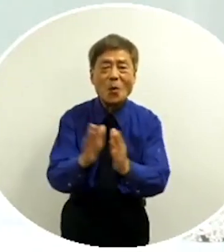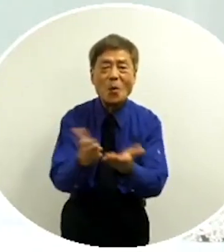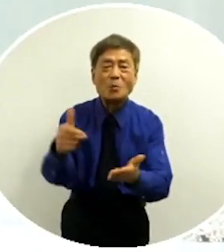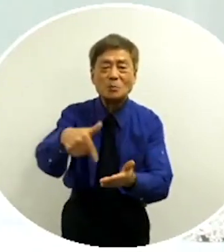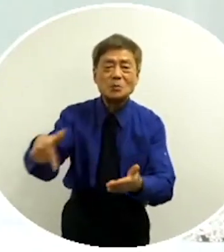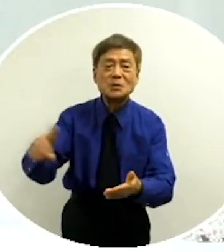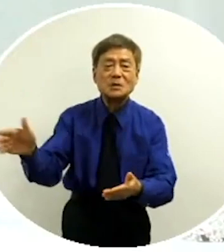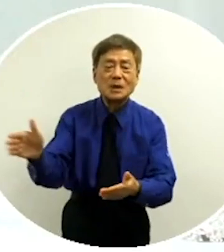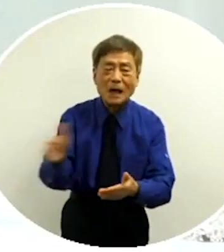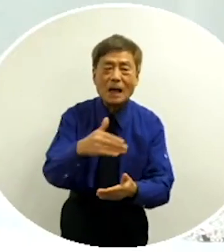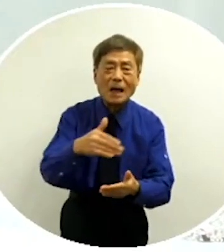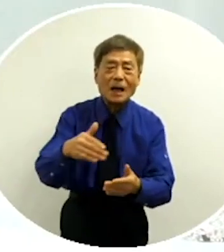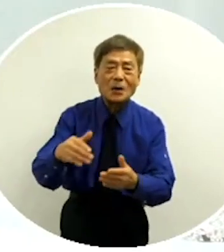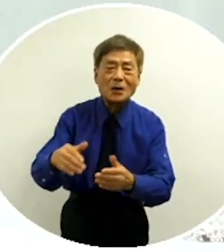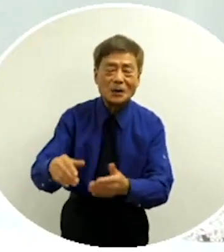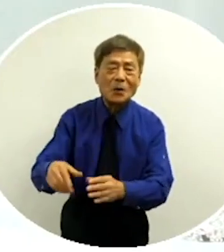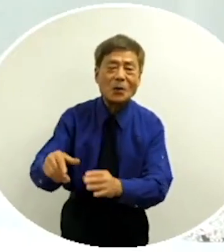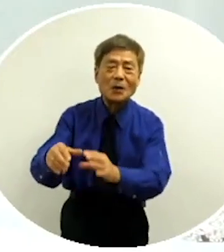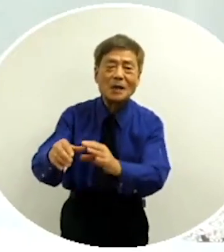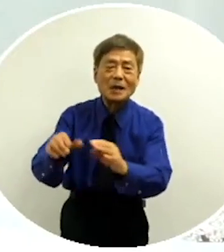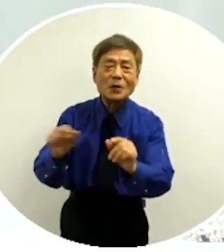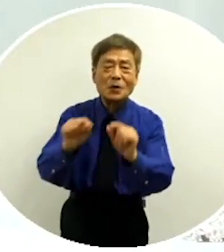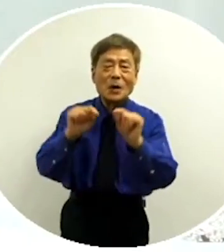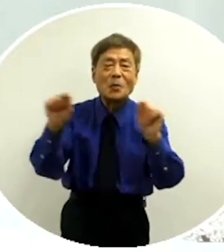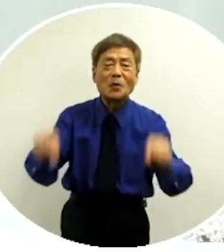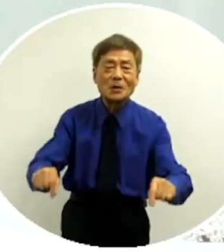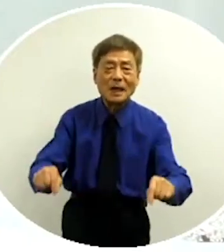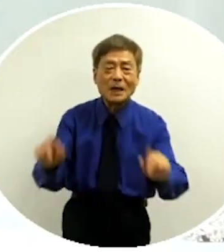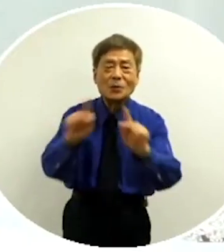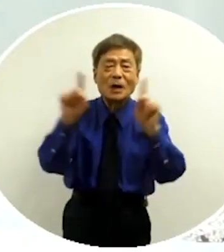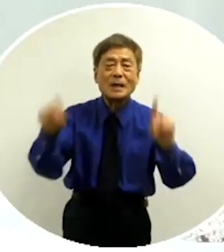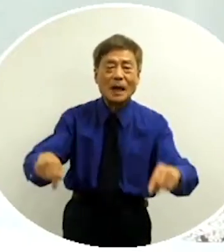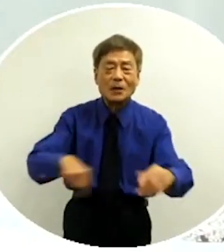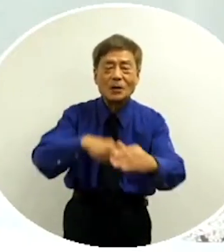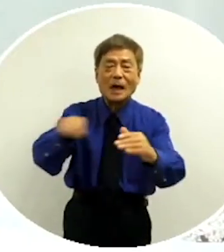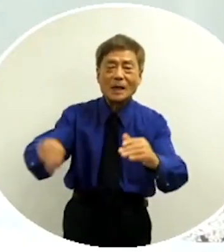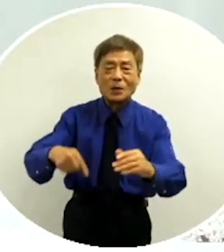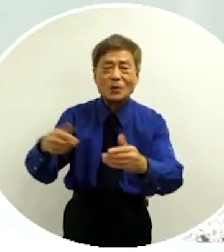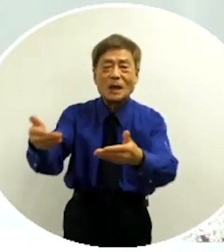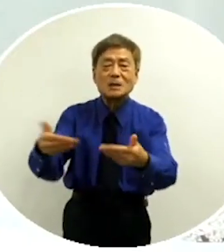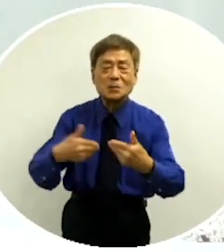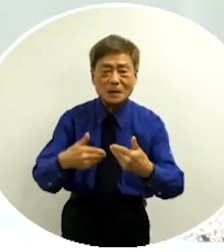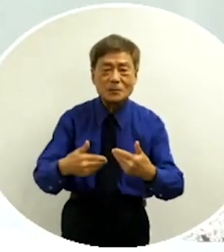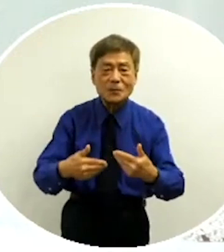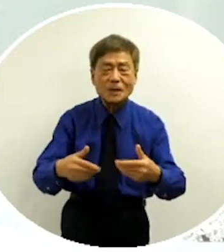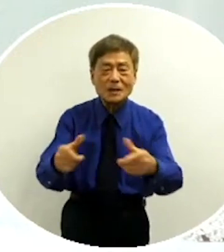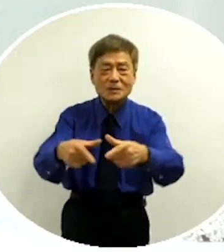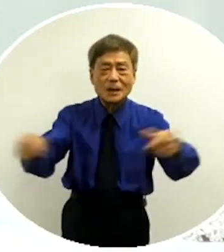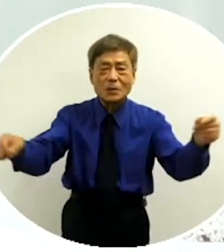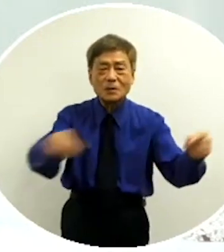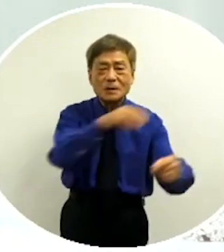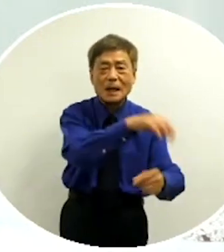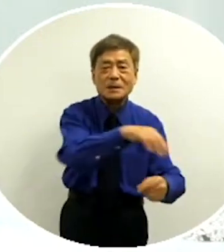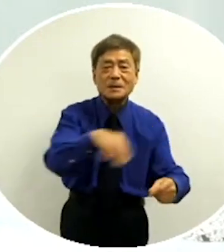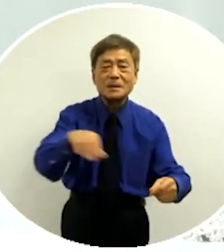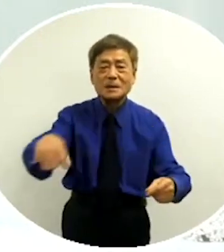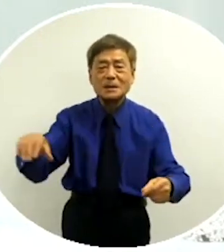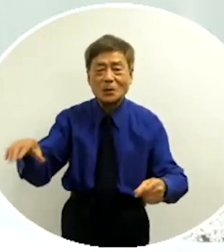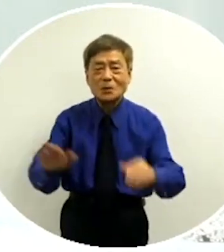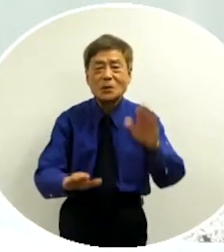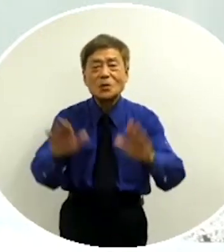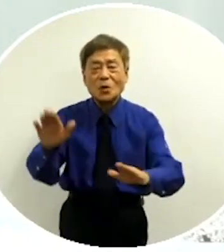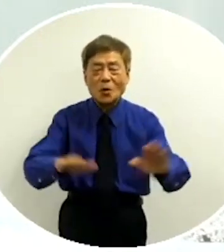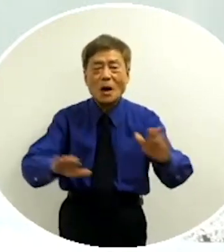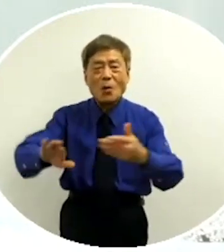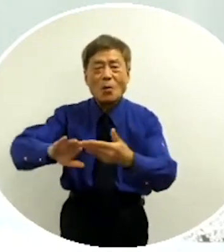そういう意味での標準化っていうのは私はあるんですよだからね地域のことに関しては他と違っているということが実は